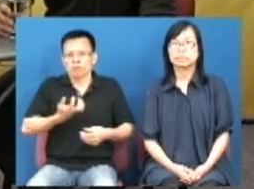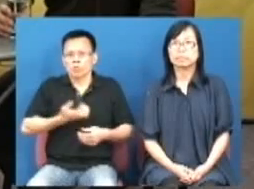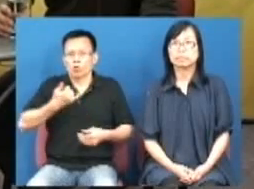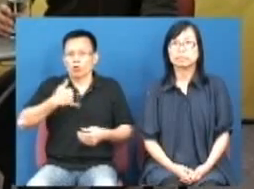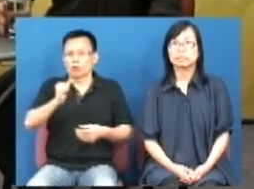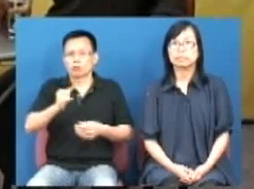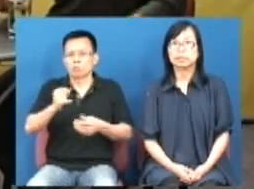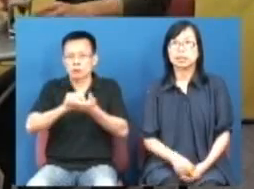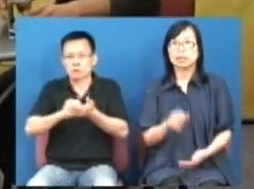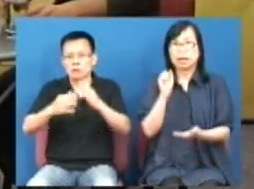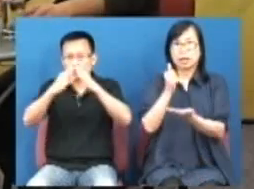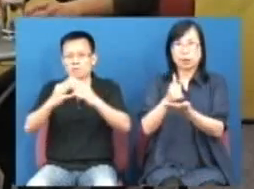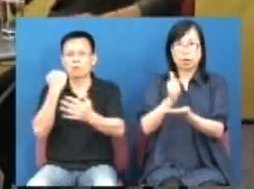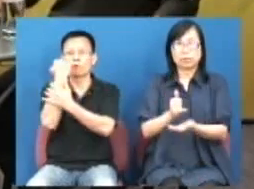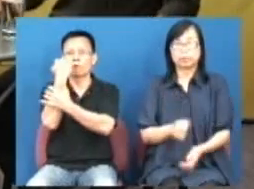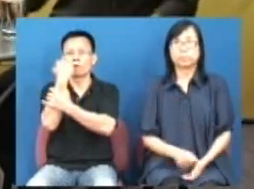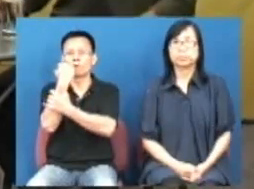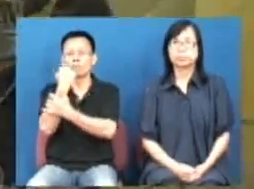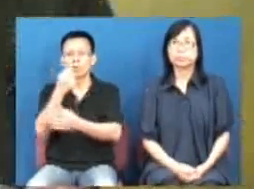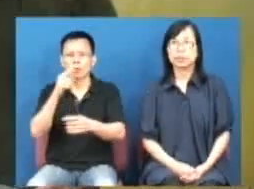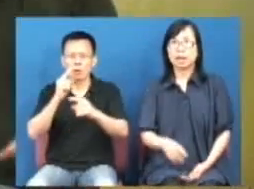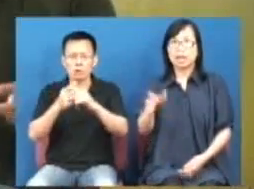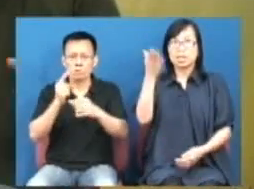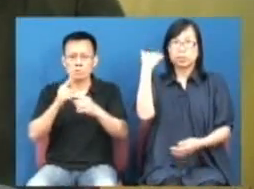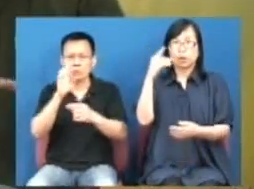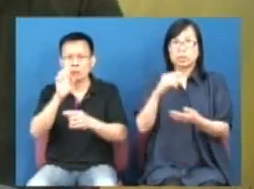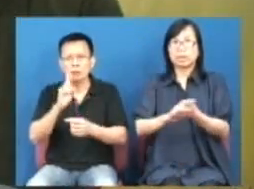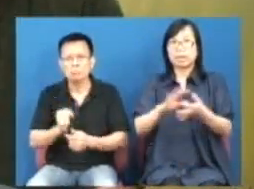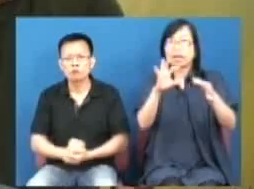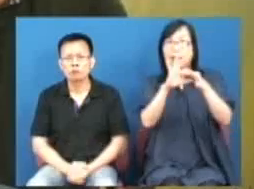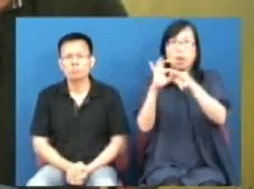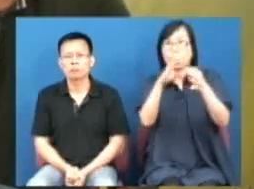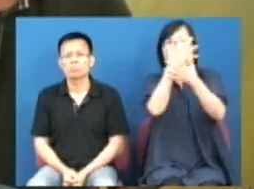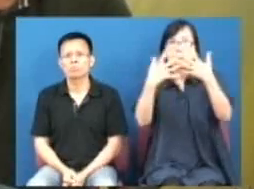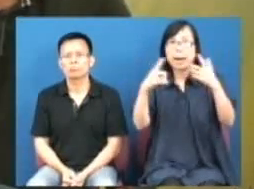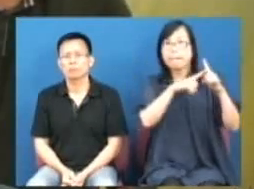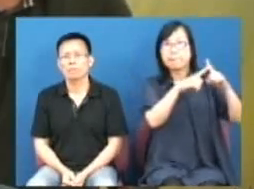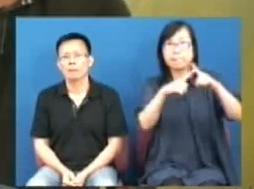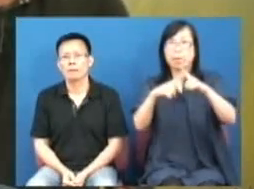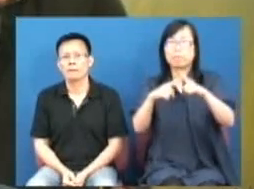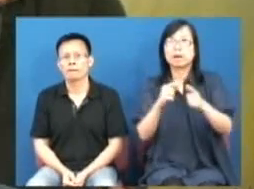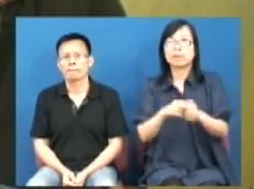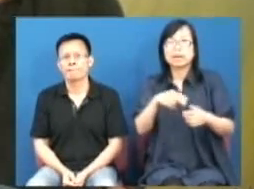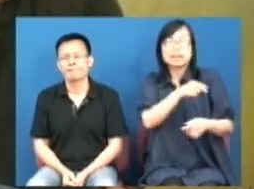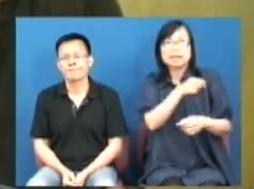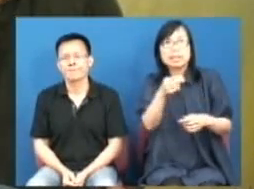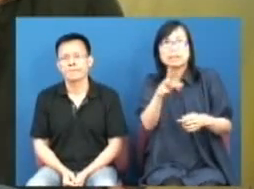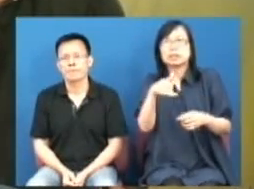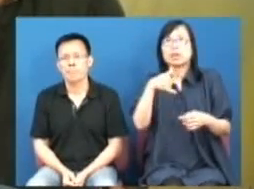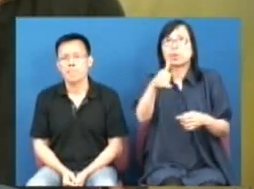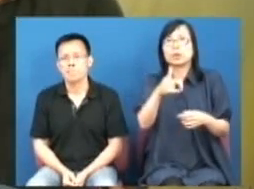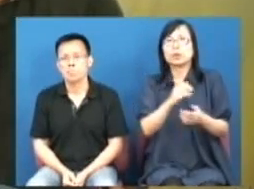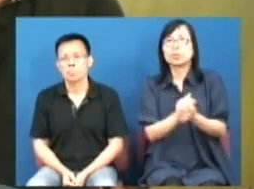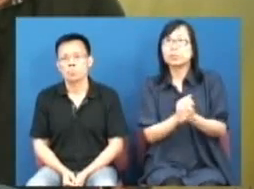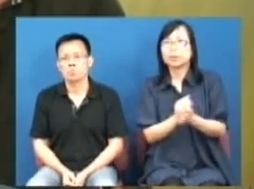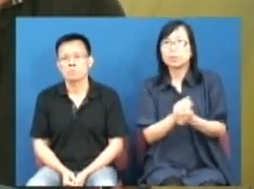你在場係嘛？ 喺度。 我哋講下當日嘅情況點啊！ 嗱，嗰日咧聯咗一班網民啦，就去到上星期五咧，就去到咧即係選管會嗰度啦，就